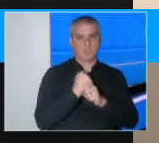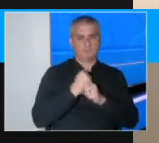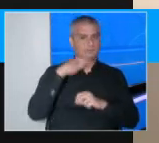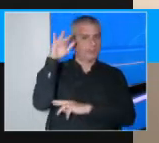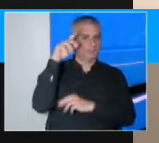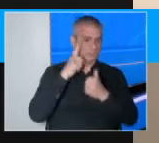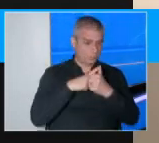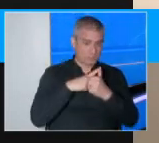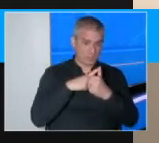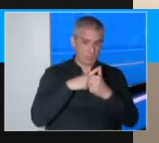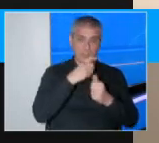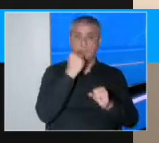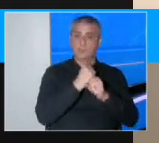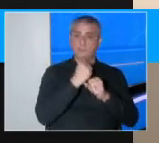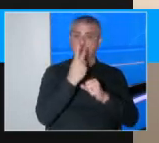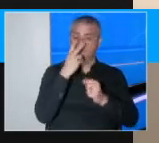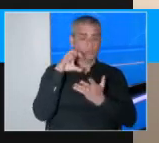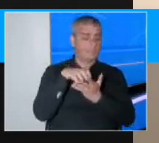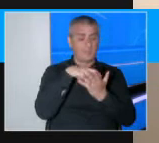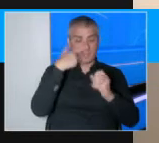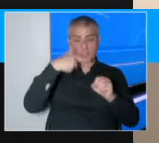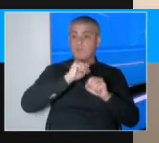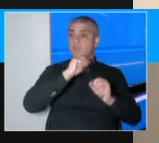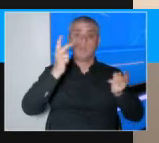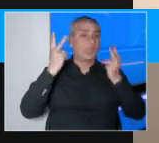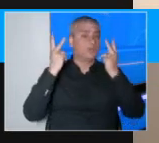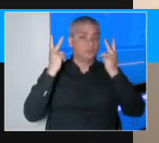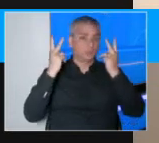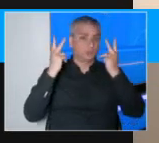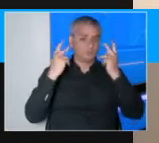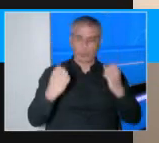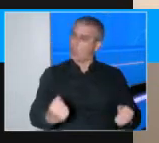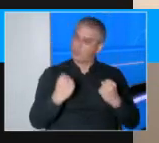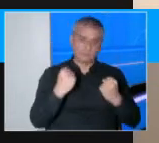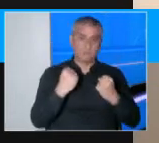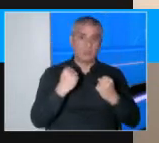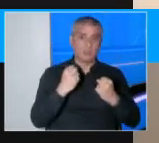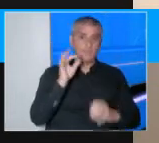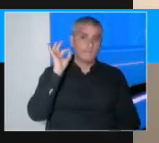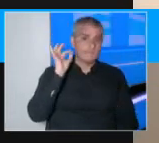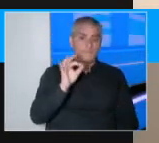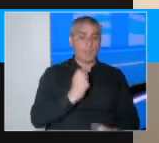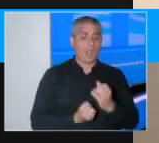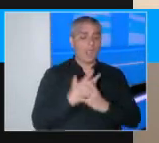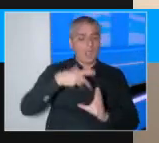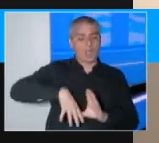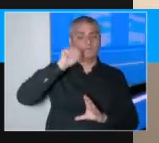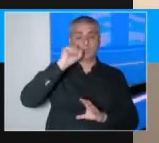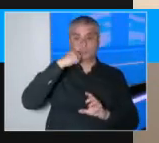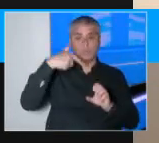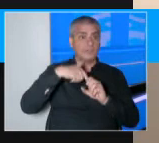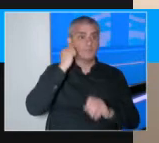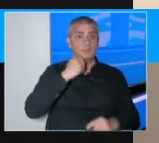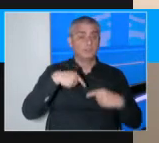בסעודיה, בשני מתקני הנפט הכי חשובים, בעוצמה שבעצם פגעה בהפקה הסעודית מדי